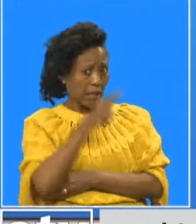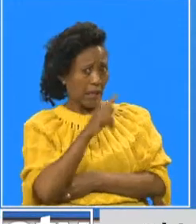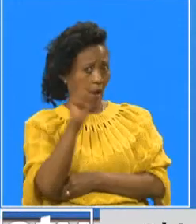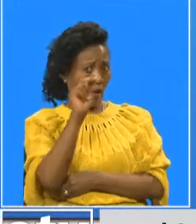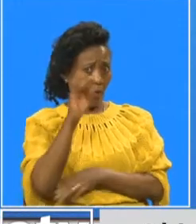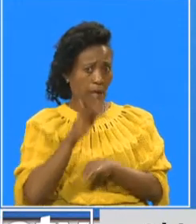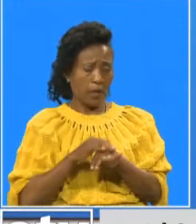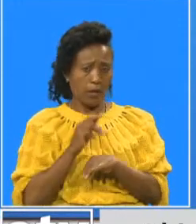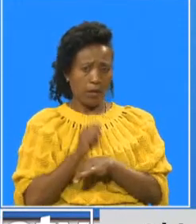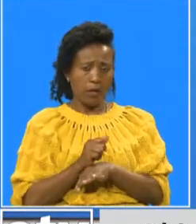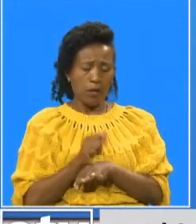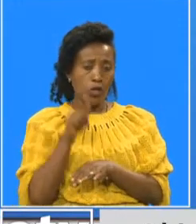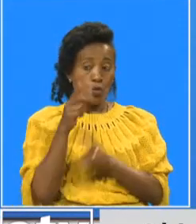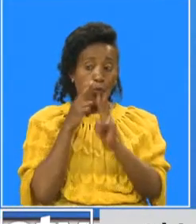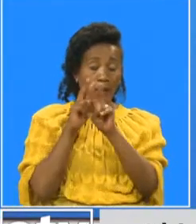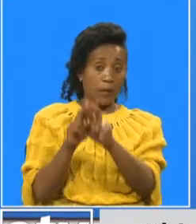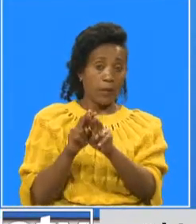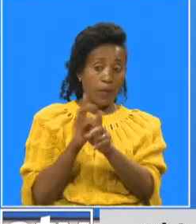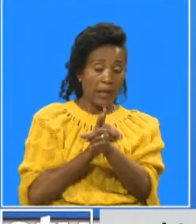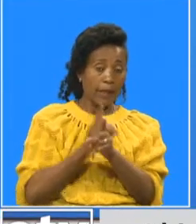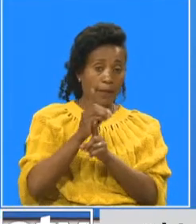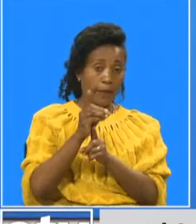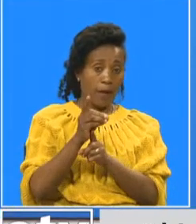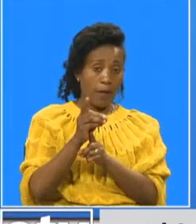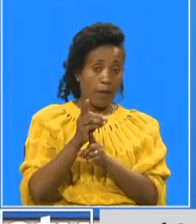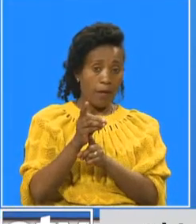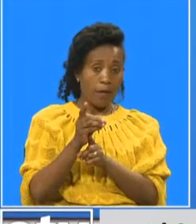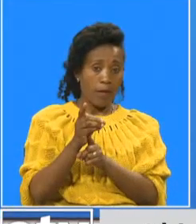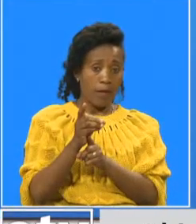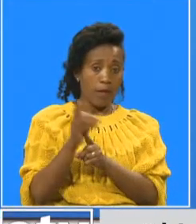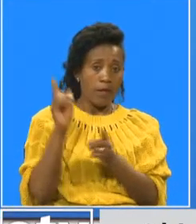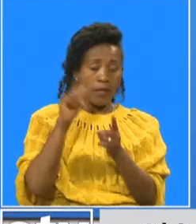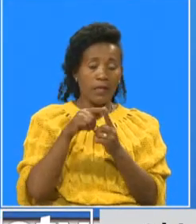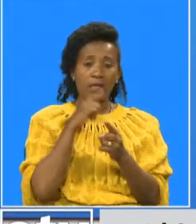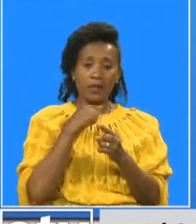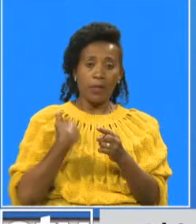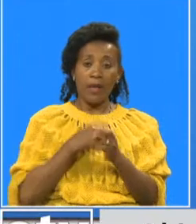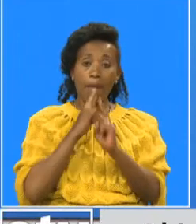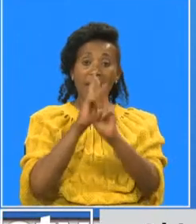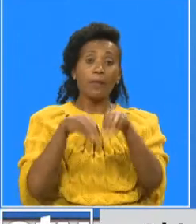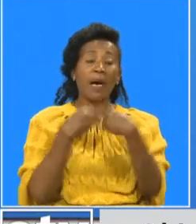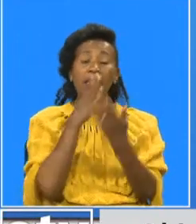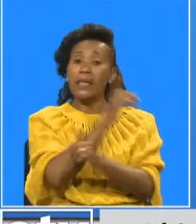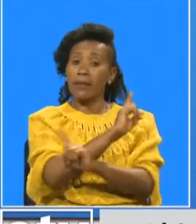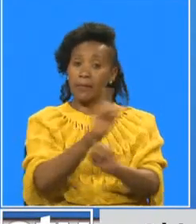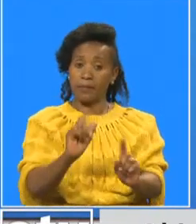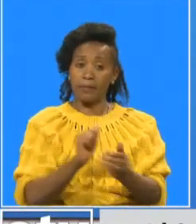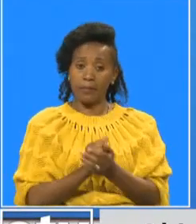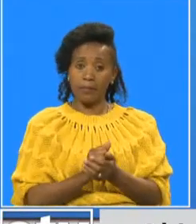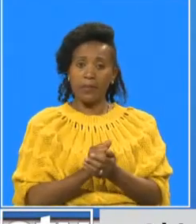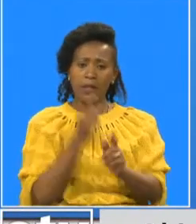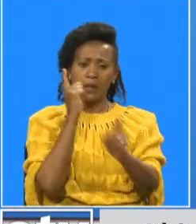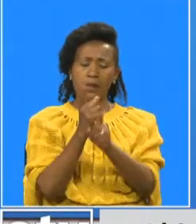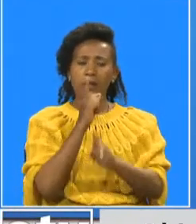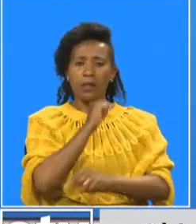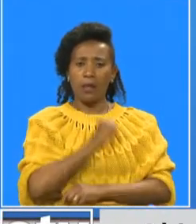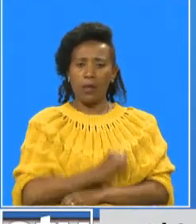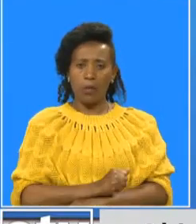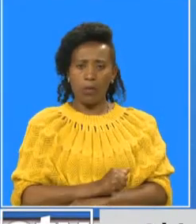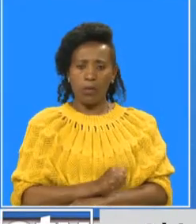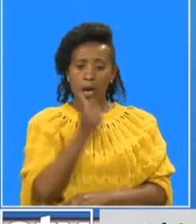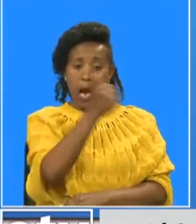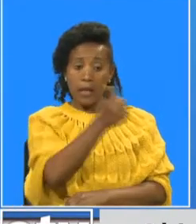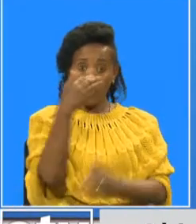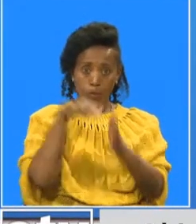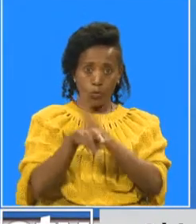ያቀረቡት። እሱን በተመለከተ በቀጥታ እንደ ኢሰማኮ እኛ ባንመልሰውም ትክክል ነው፣